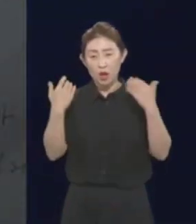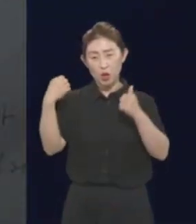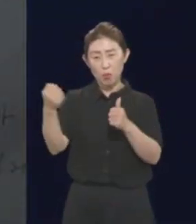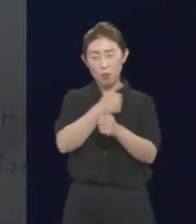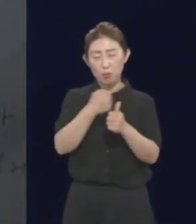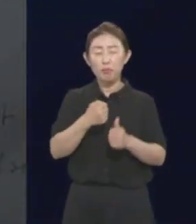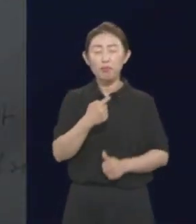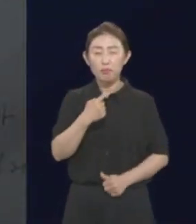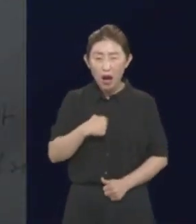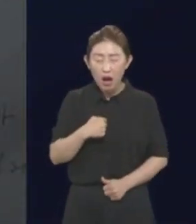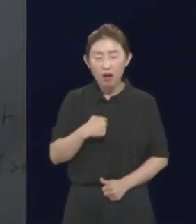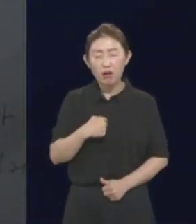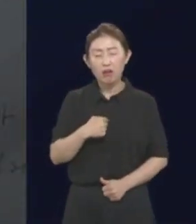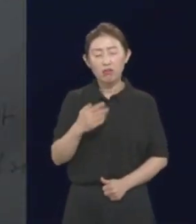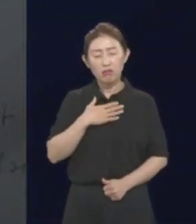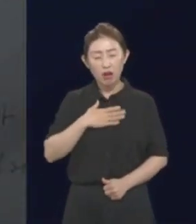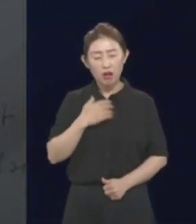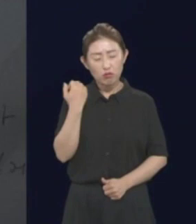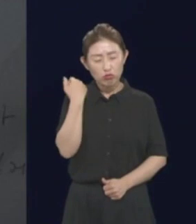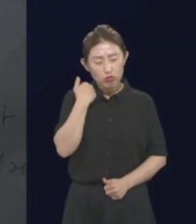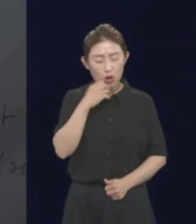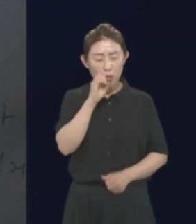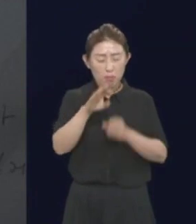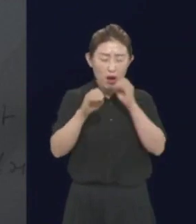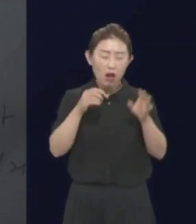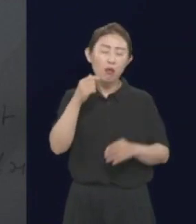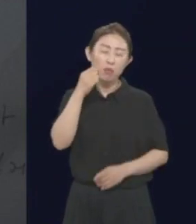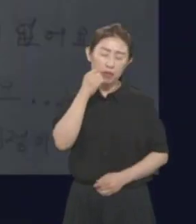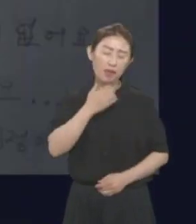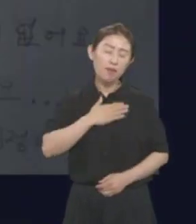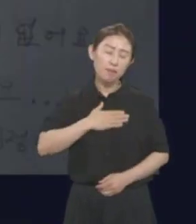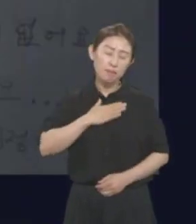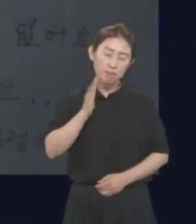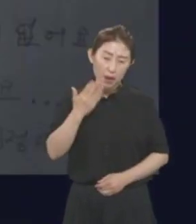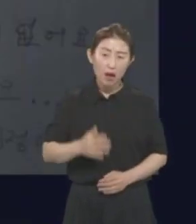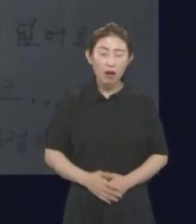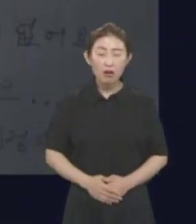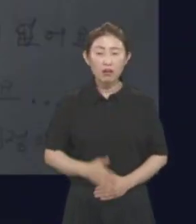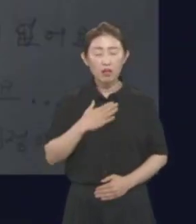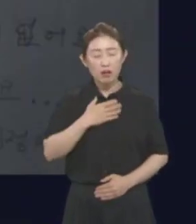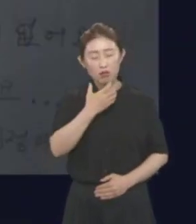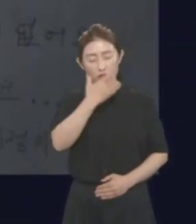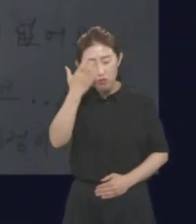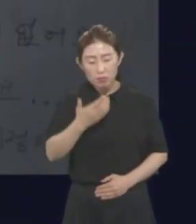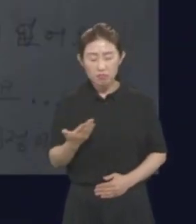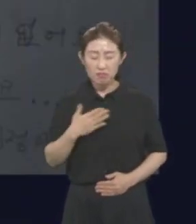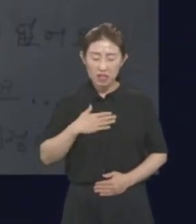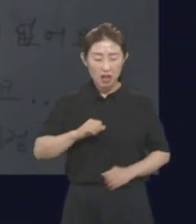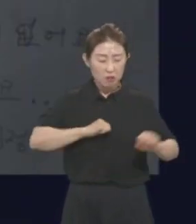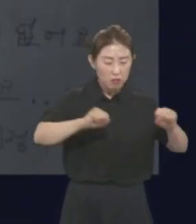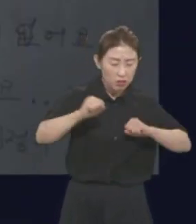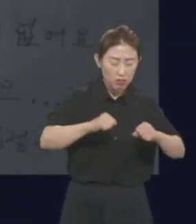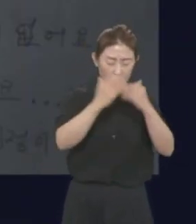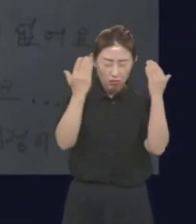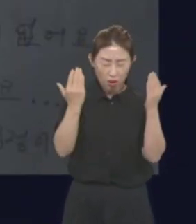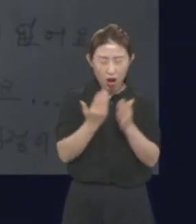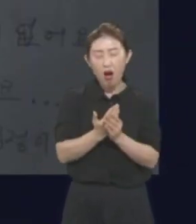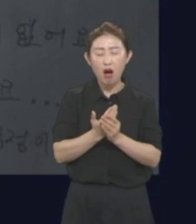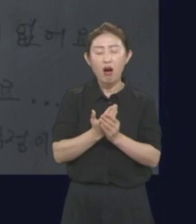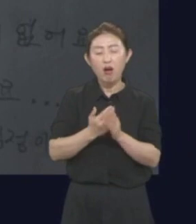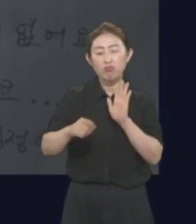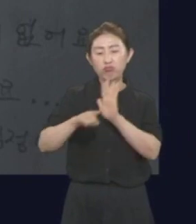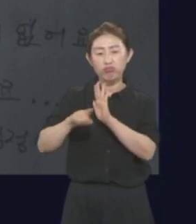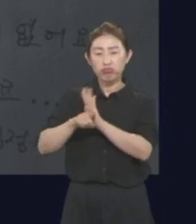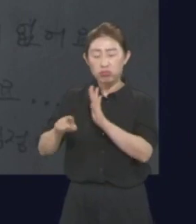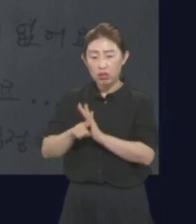학교폭력을 당해보니 왜 아무한테도 얘기할 수 없는지 알 것 같다. 내 꿈, 내가 하는 행동, 모든 걸 부정당하니